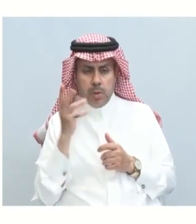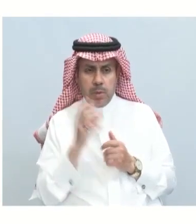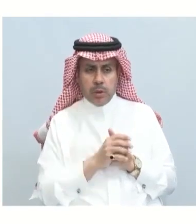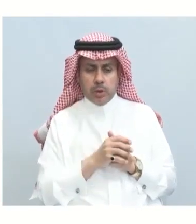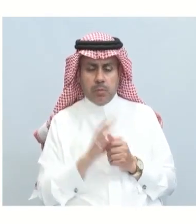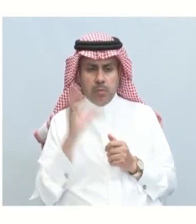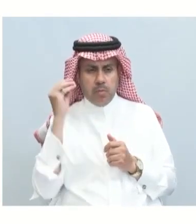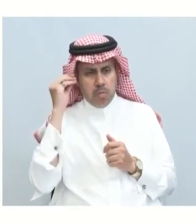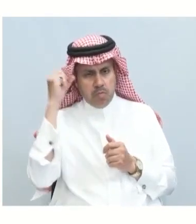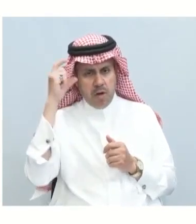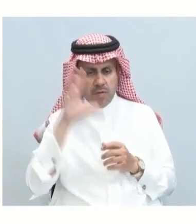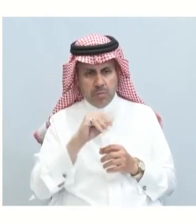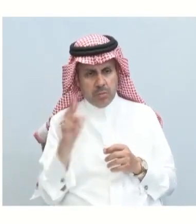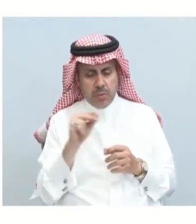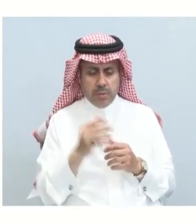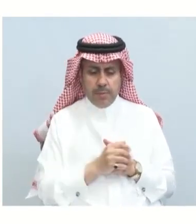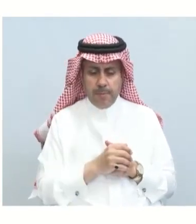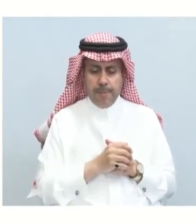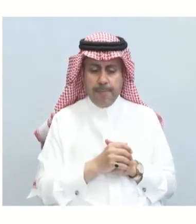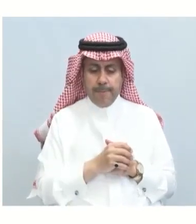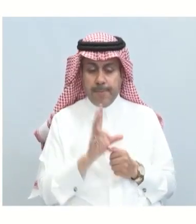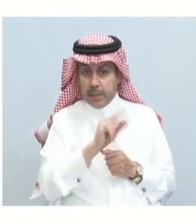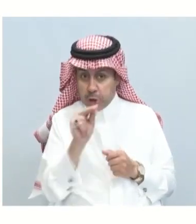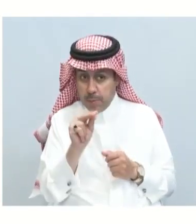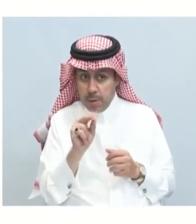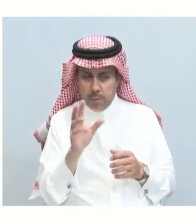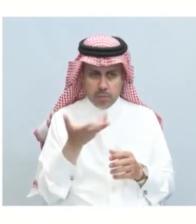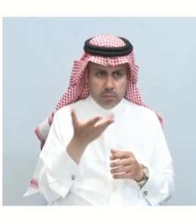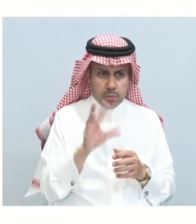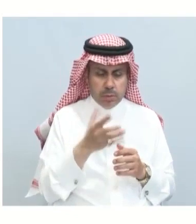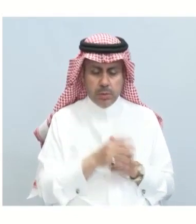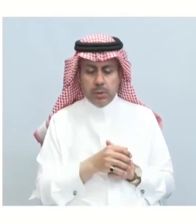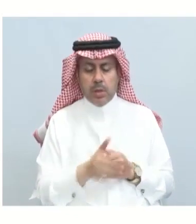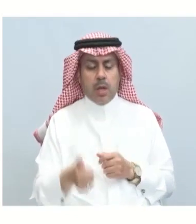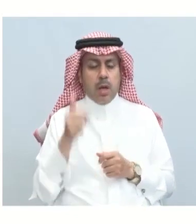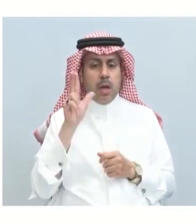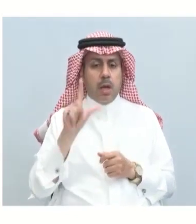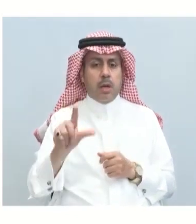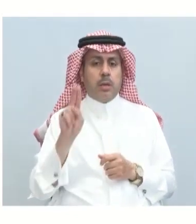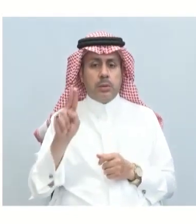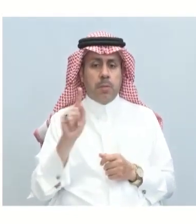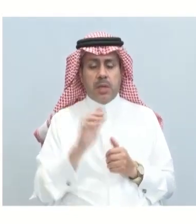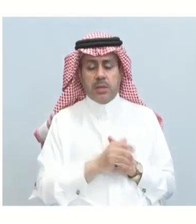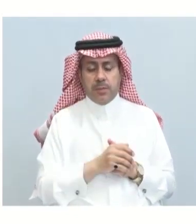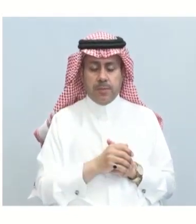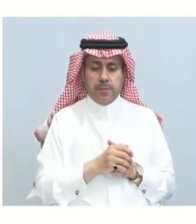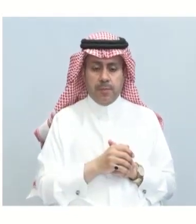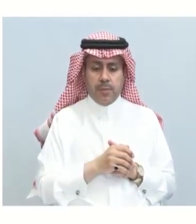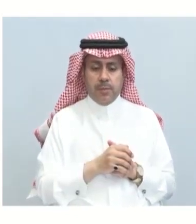لاشتباه بعضها ببعض فالتشابه في حقيقه الامر بمعنى الالتباس هذا هو بمعنى